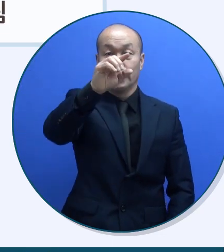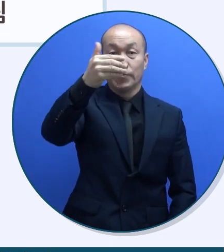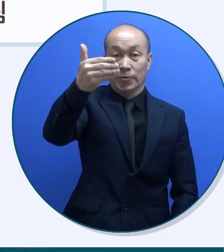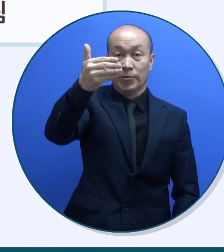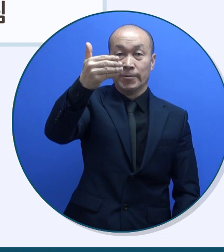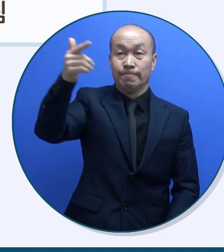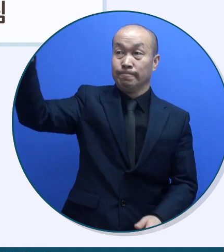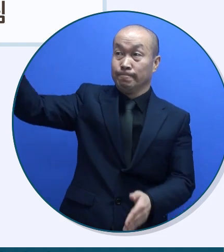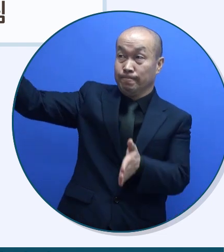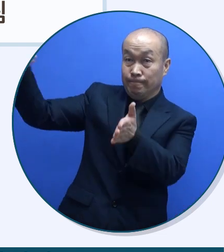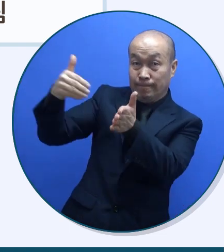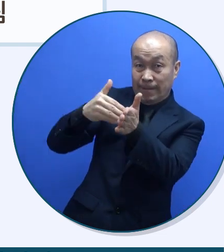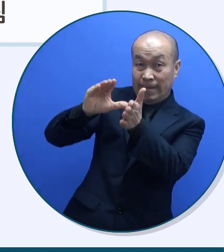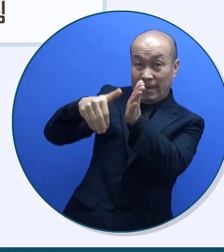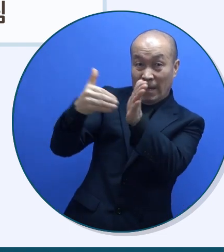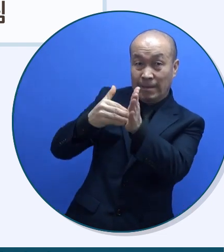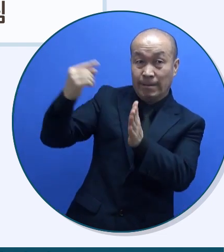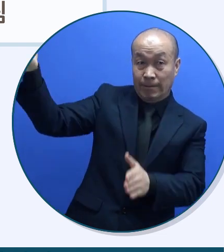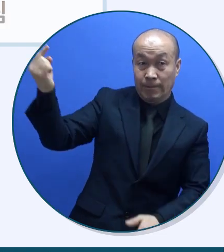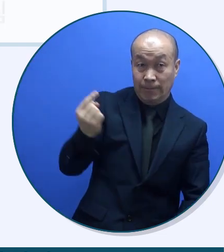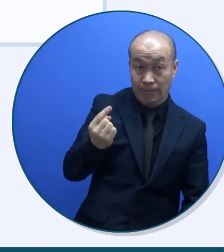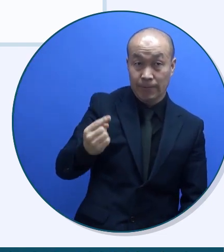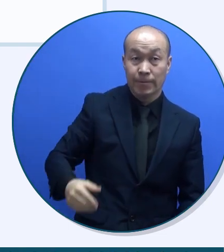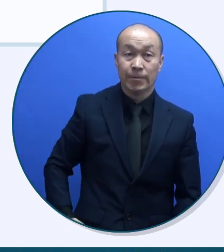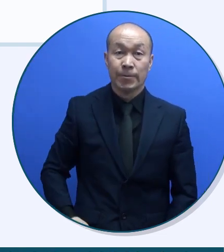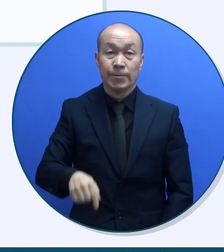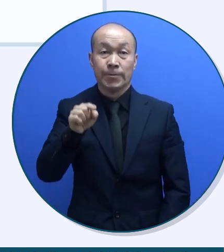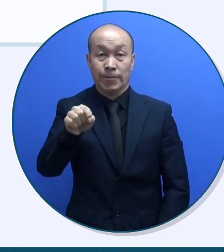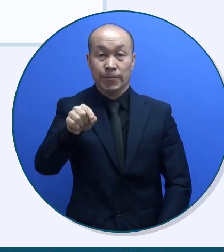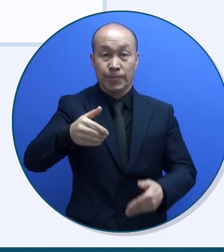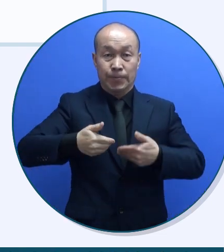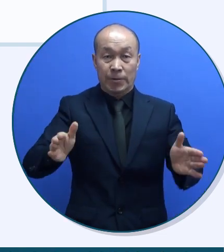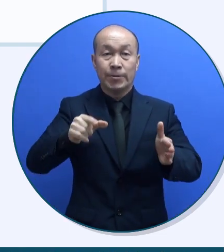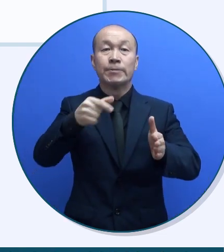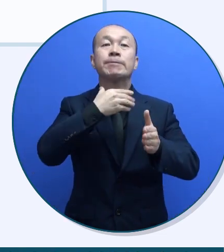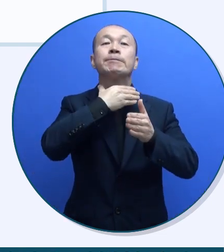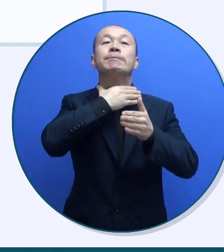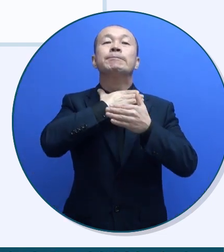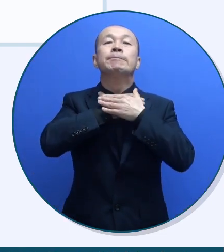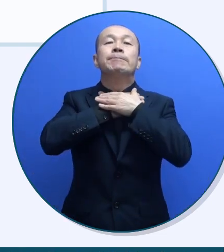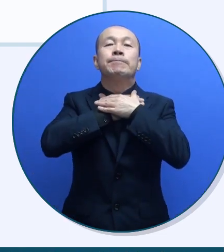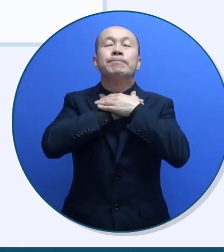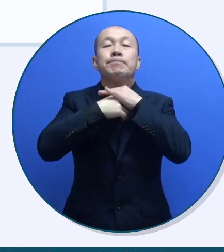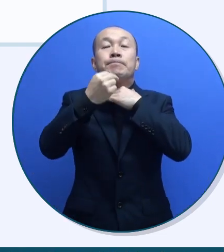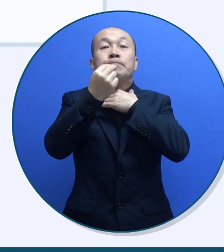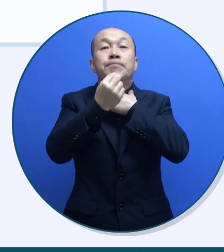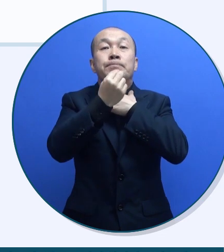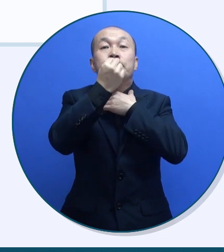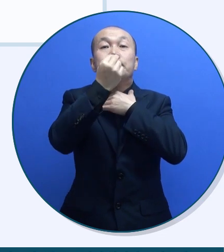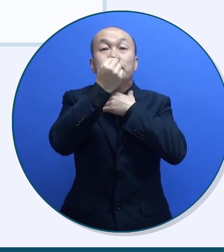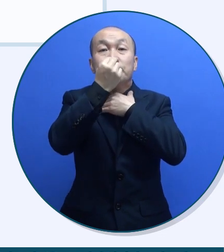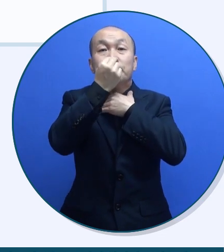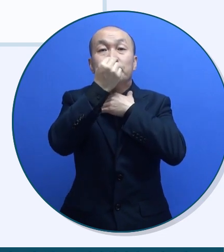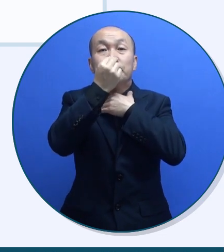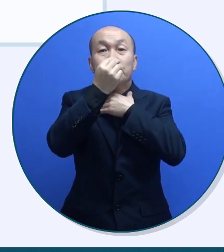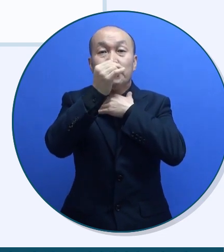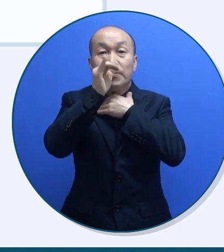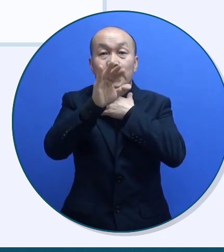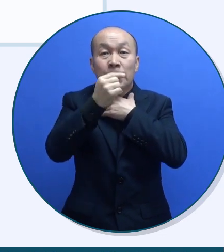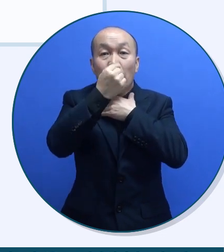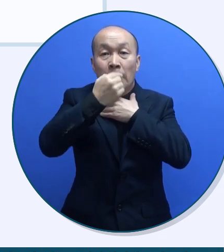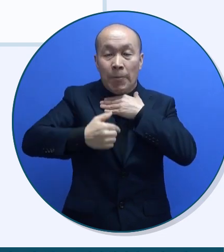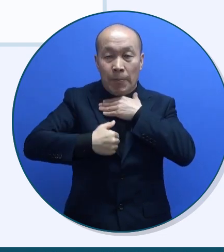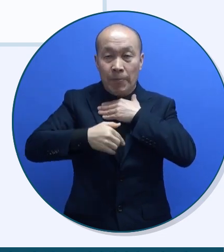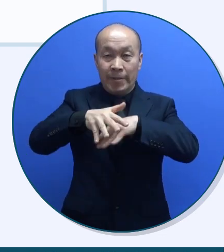119 구급대가 도착할 때까지를 기다립니다. 만약 불규칙적인 심정지 호흡이 있거나 호흡이